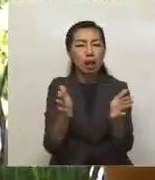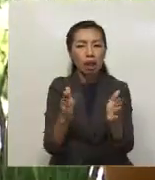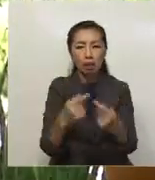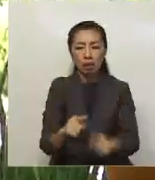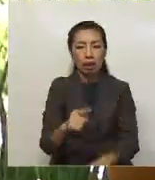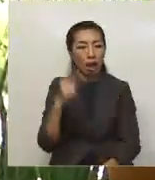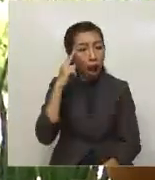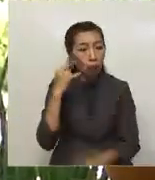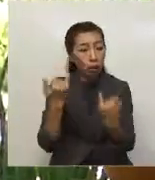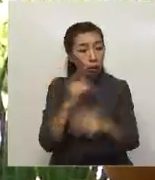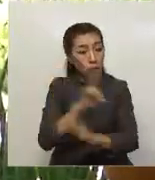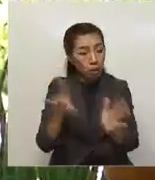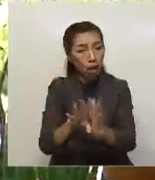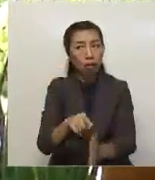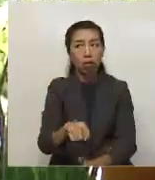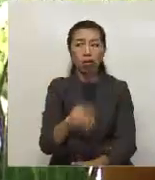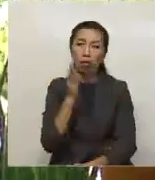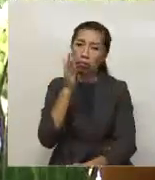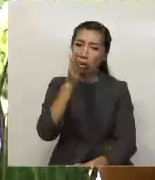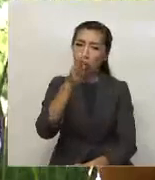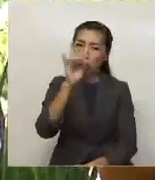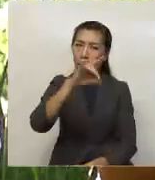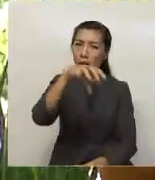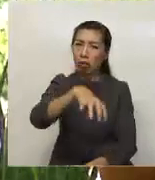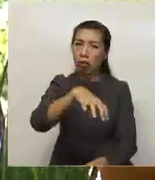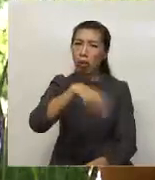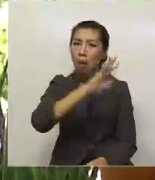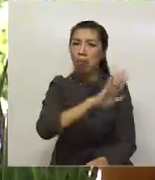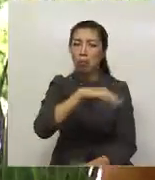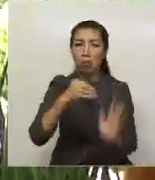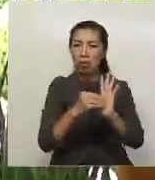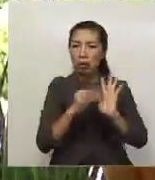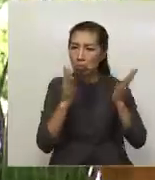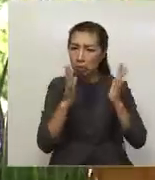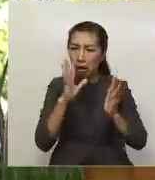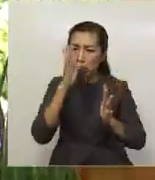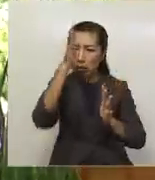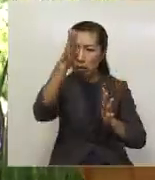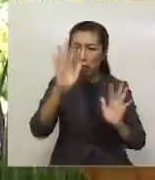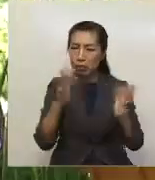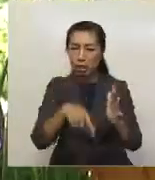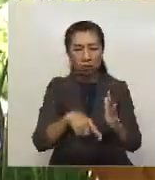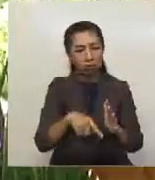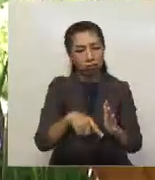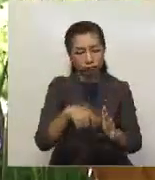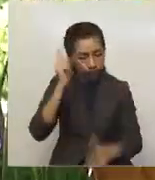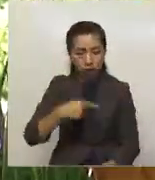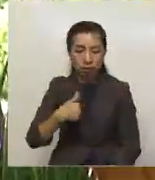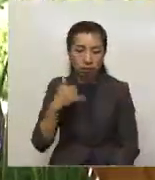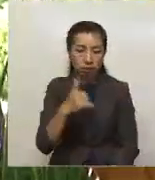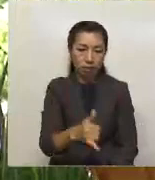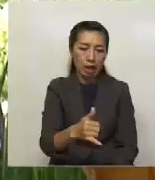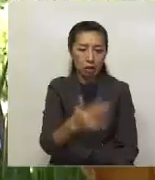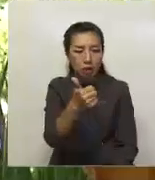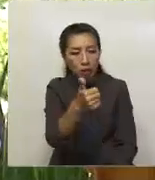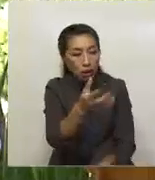วันเนี้ยวันสุดท้ายรู้สึกว่ามันไม่มีแล้วสวนสัตว์ในเมืองค่ะก็ไม่มีแล้วอะไรเงี้ยก็รู้สึกว่าเอ๊ะวันเนี้ยควรจะมา